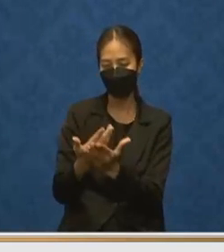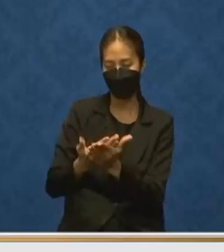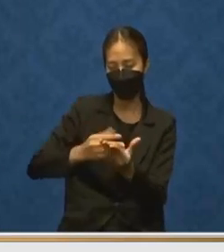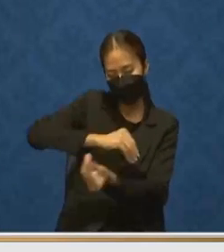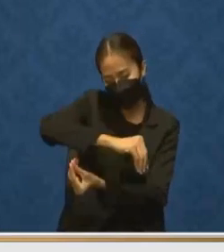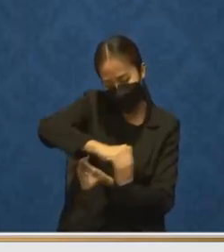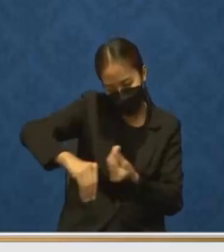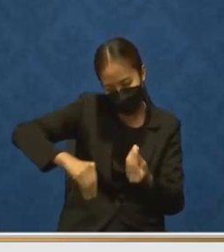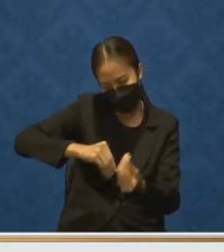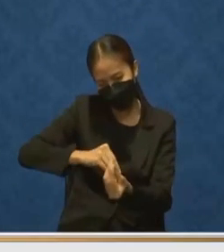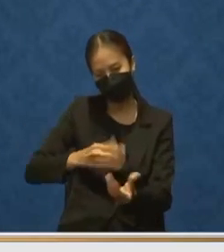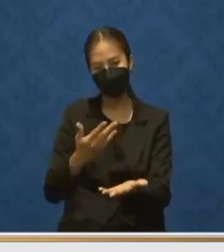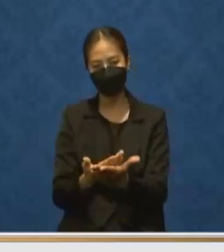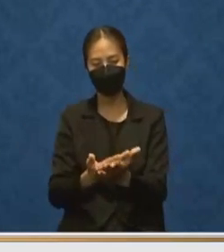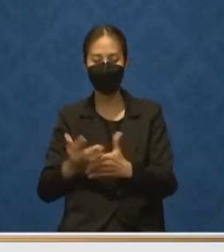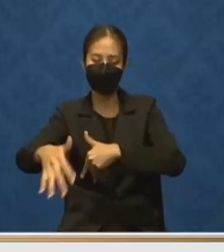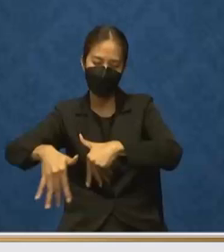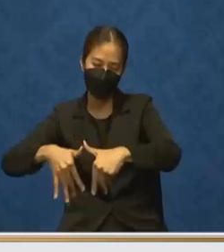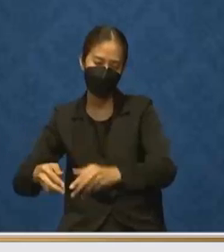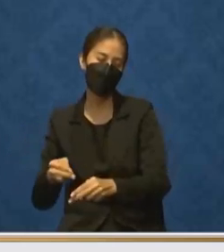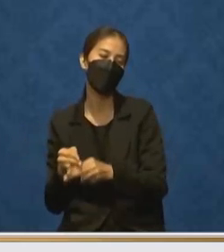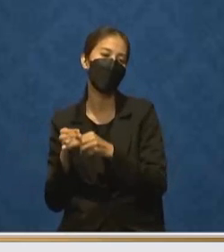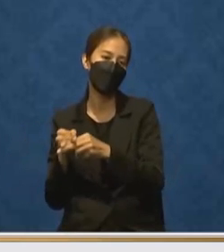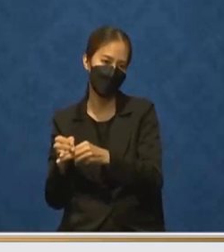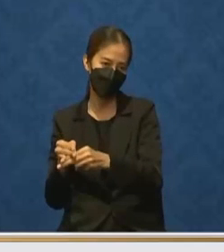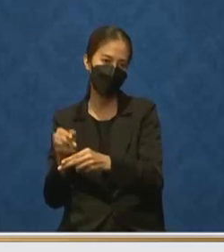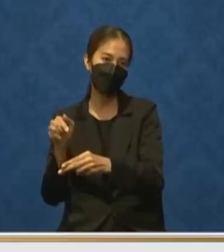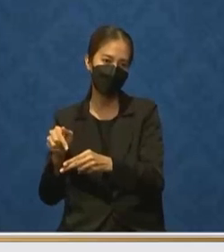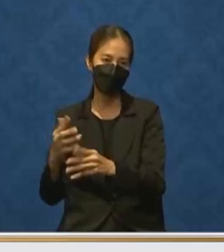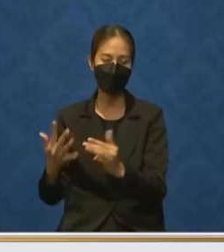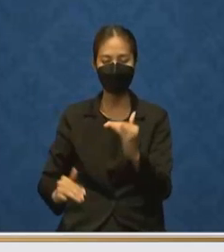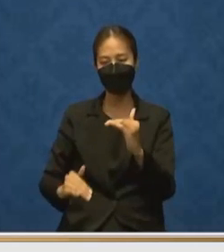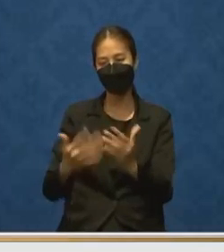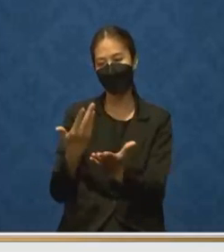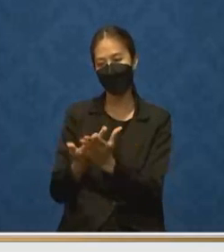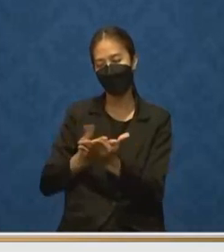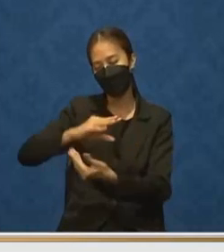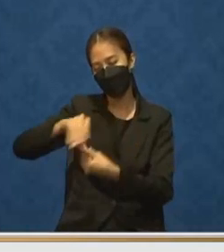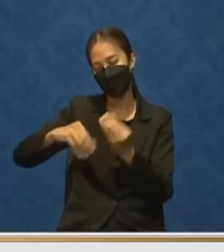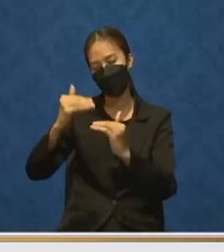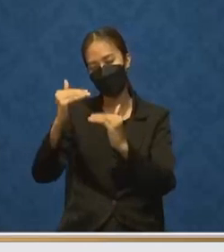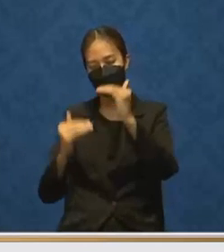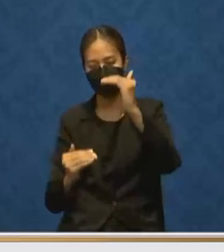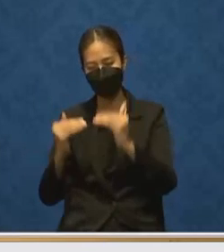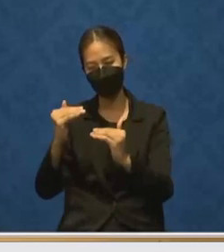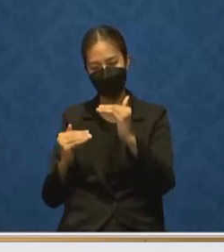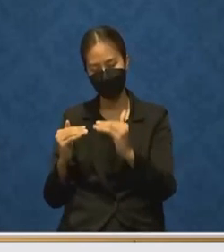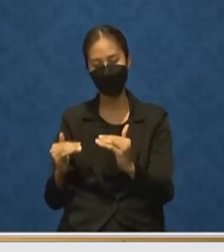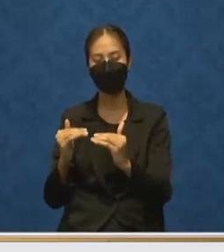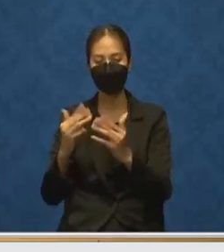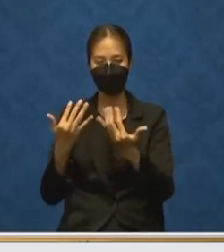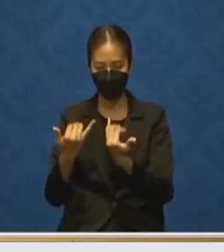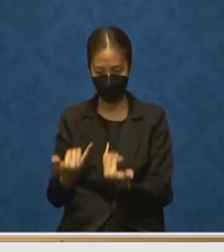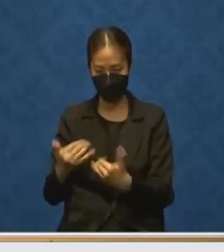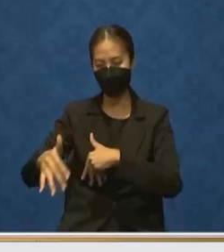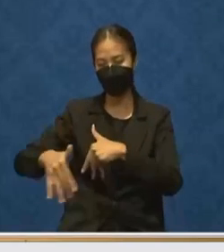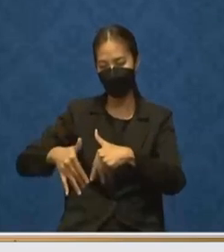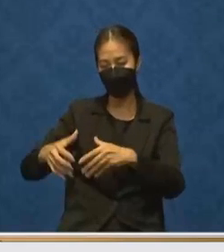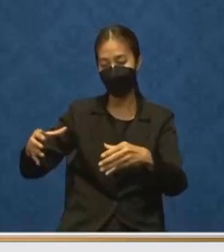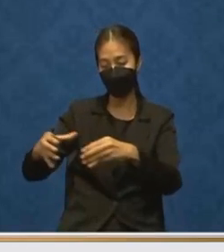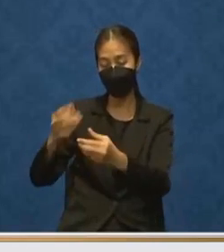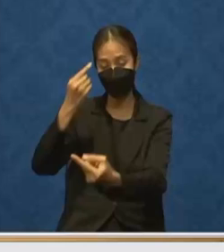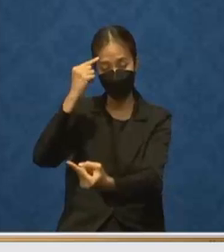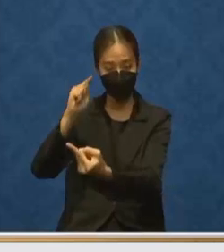และกระจายรายได้สู่ชุมชนลดช่องว่างความเหลื่อมล้ำของรายได้ประชาชนพัฒนาและสร้างโอกาสให้ประชาชนกลุ่มเป้าหมาย